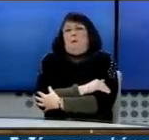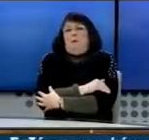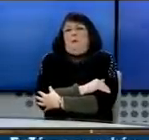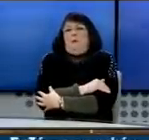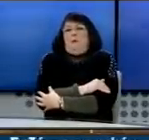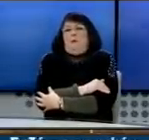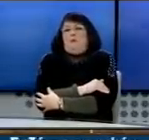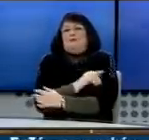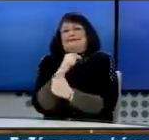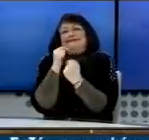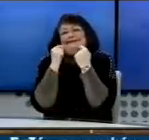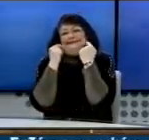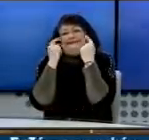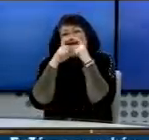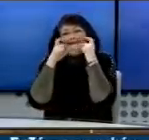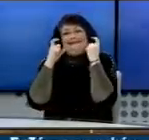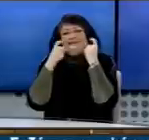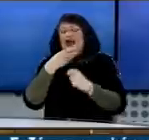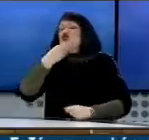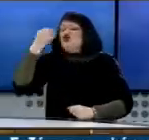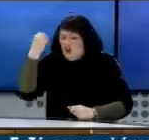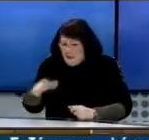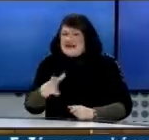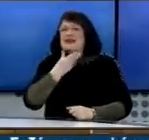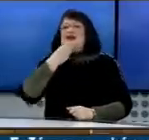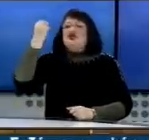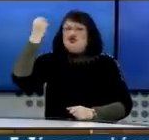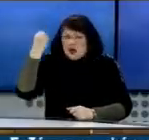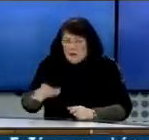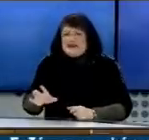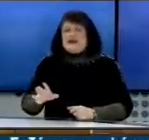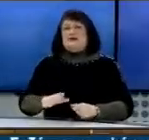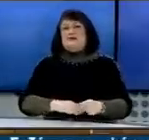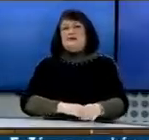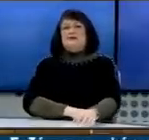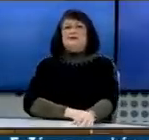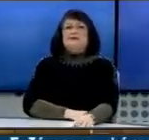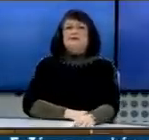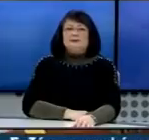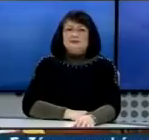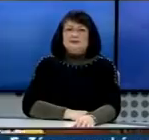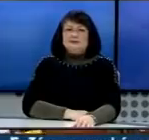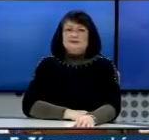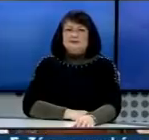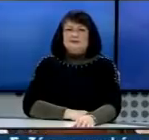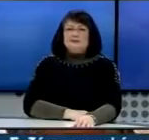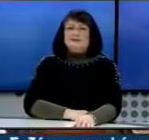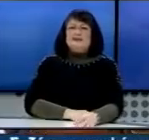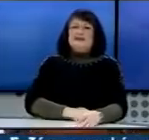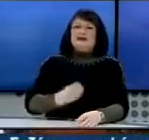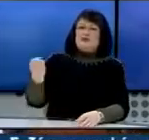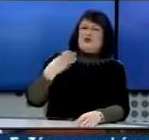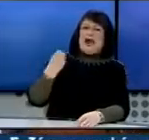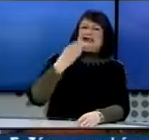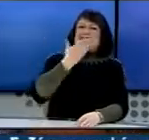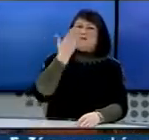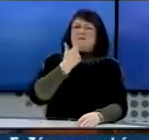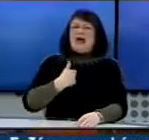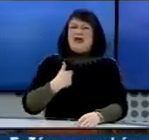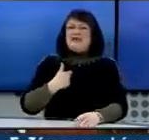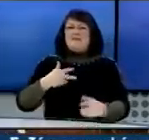Και μη διάτε κάτω από τη μάσκα. Ντροπή σας, ντροπή σας, ντροπή σας. Και μας κάνετε και κηρύγματα για